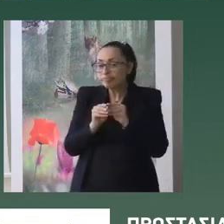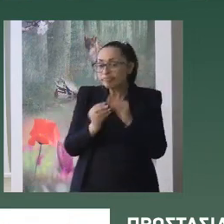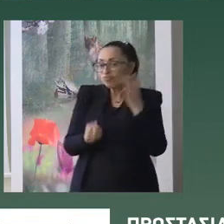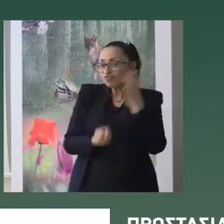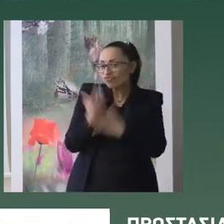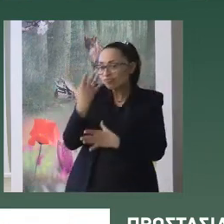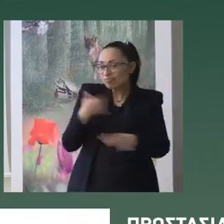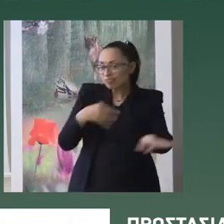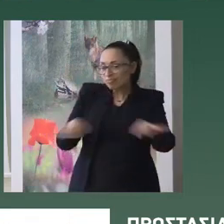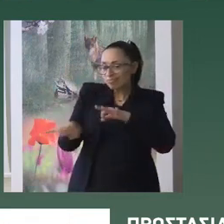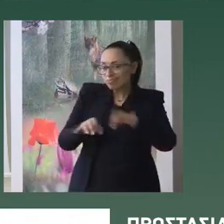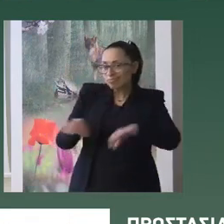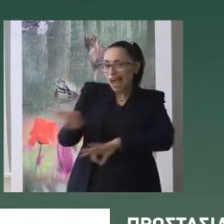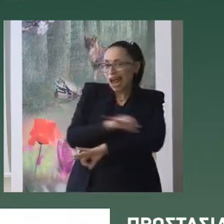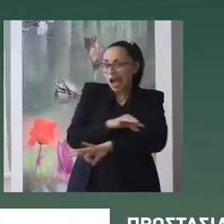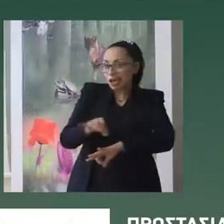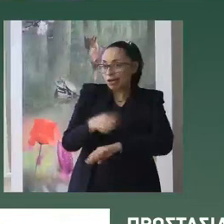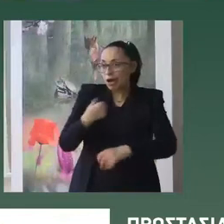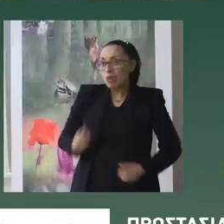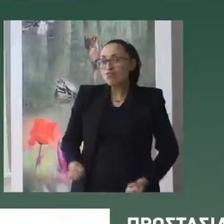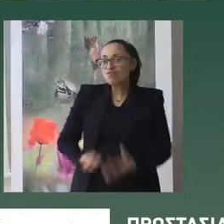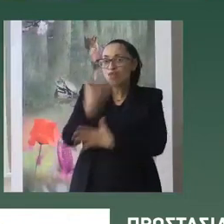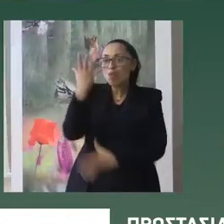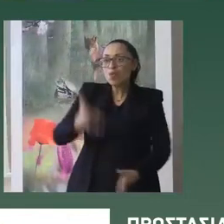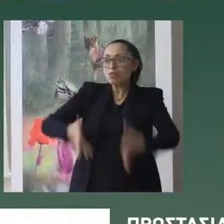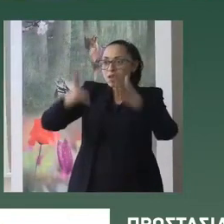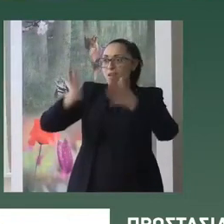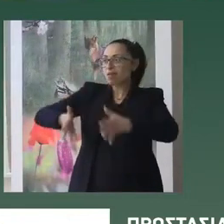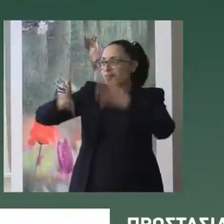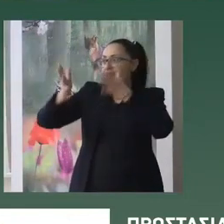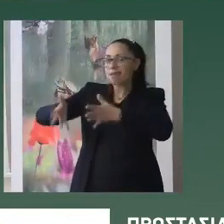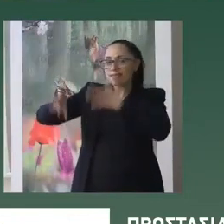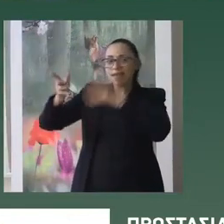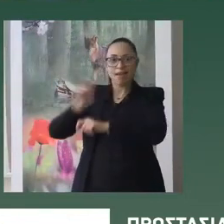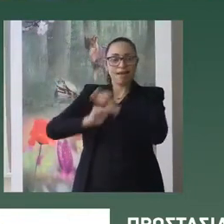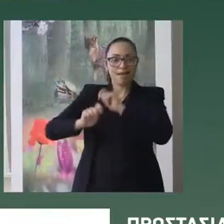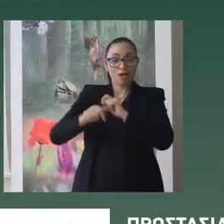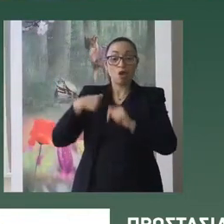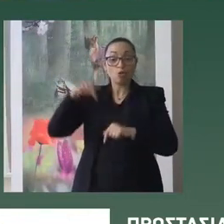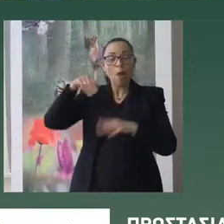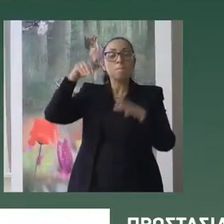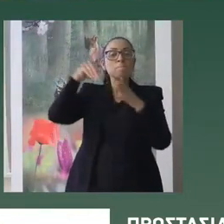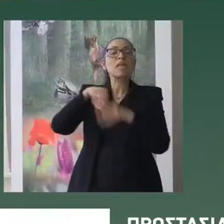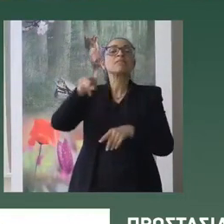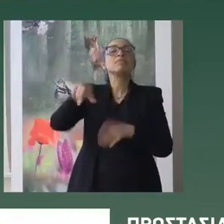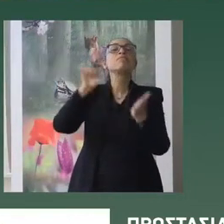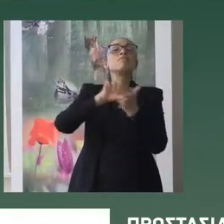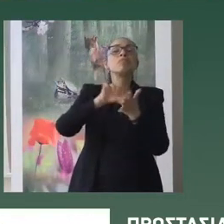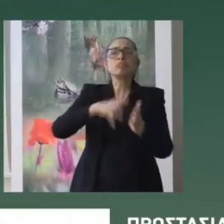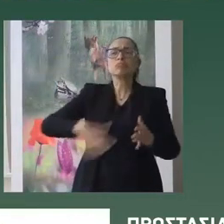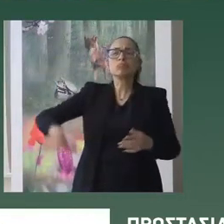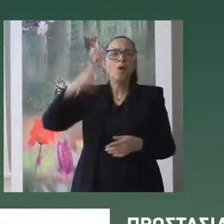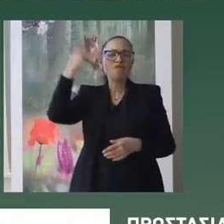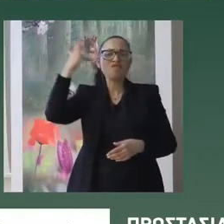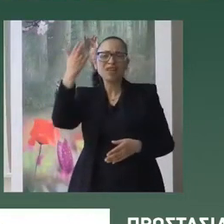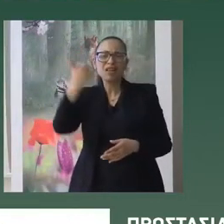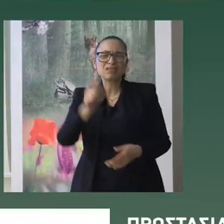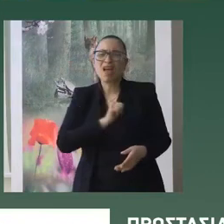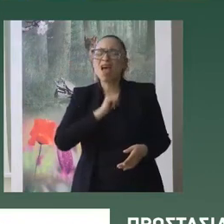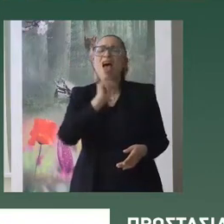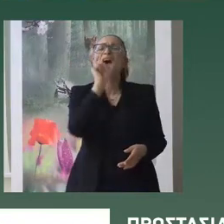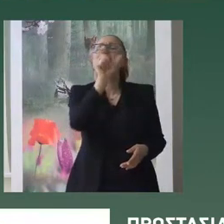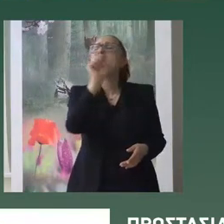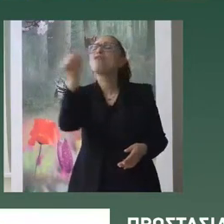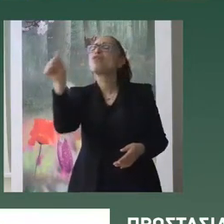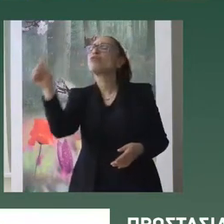πόλη, με τα καινούργια κτίρια που θα πρέπει να φτιαχτούν. Και πάμε τώρα μέσα στο αστικό συγκρότημα και φαντασίστε τον εαυτό σας ότι κυκλοφορείτε στους δρόμους γύρω